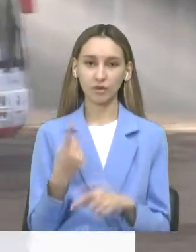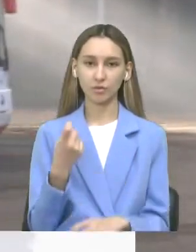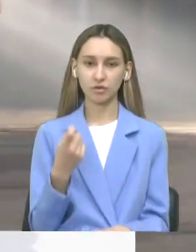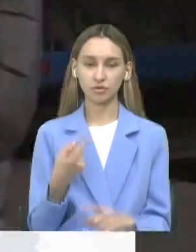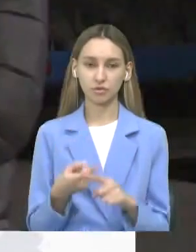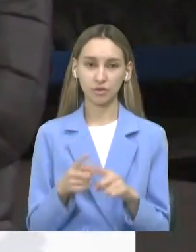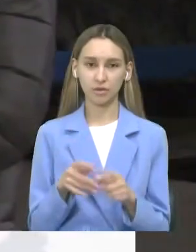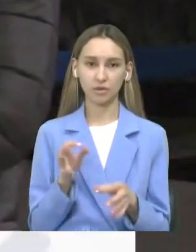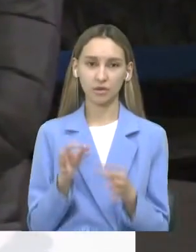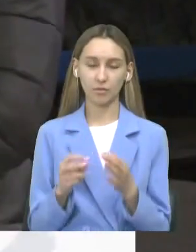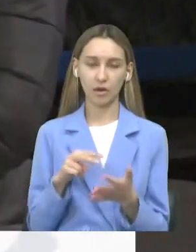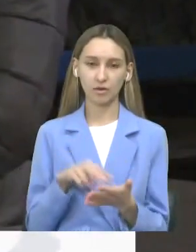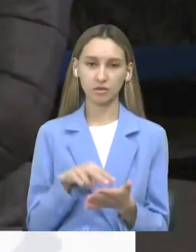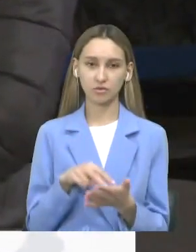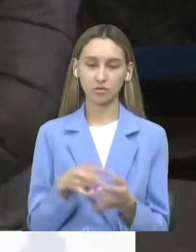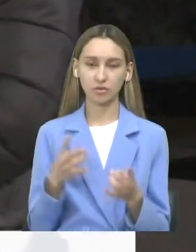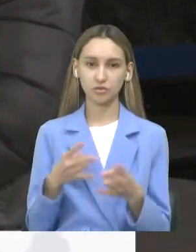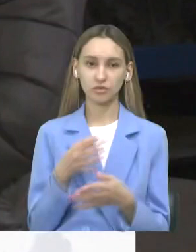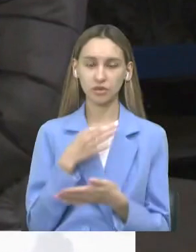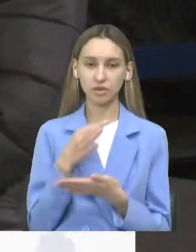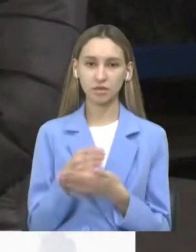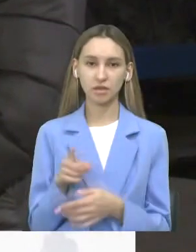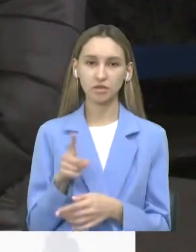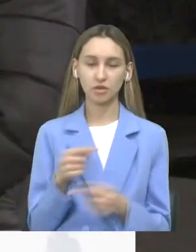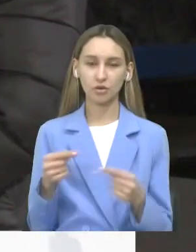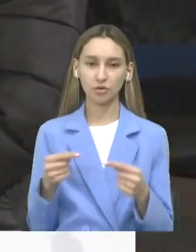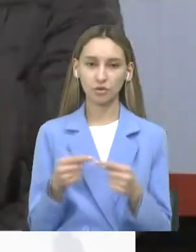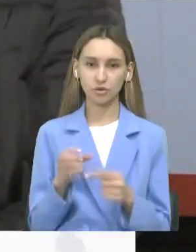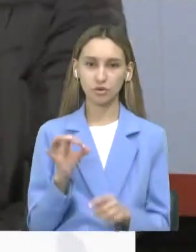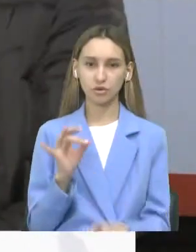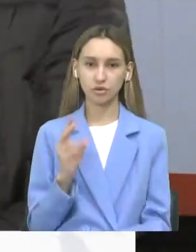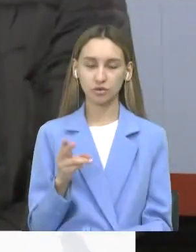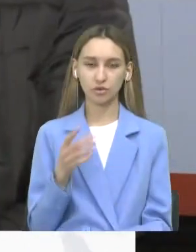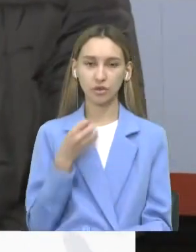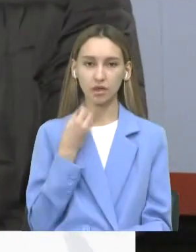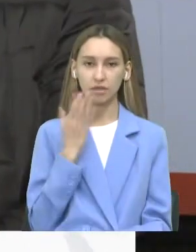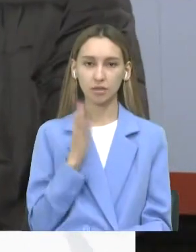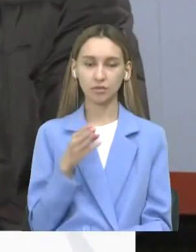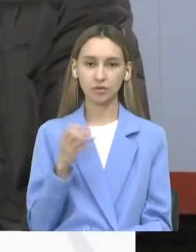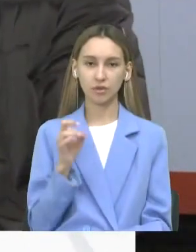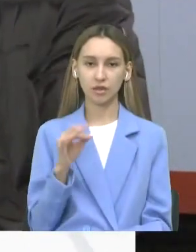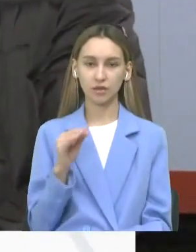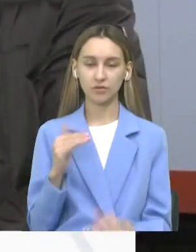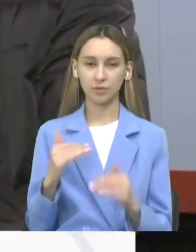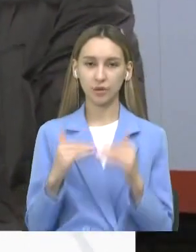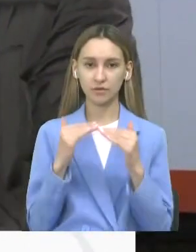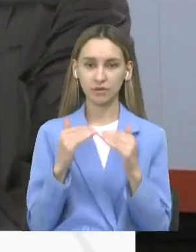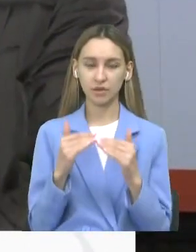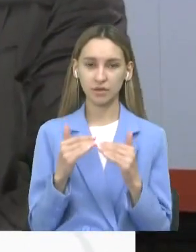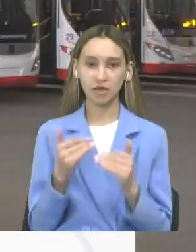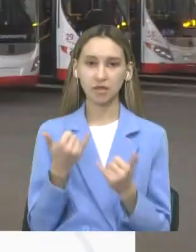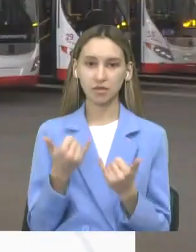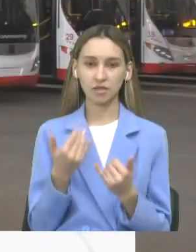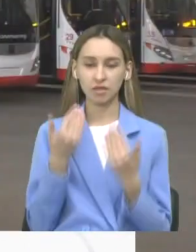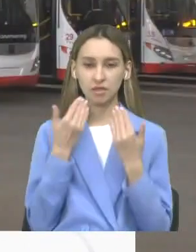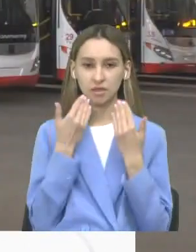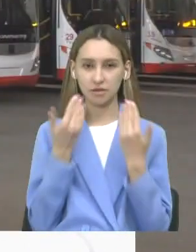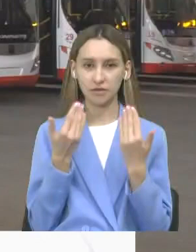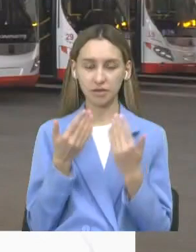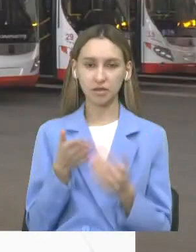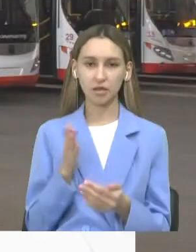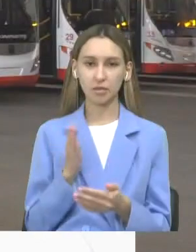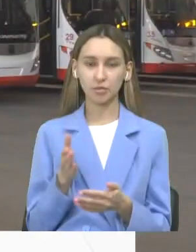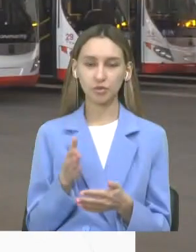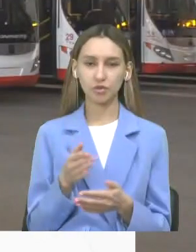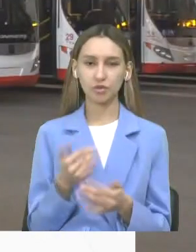оның 9 мыңы жекеменшік қолына өткен. Автобустардың 40%-нен астамы 7 жылдан бері пайдаланып келеді. Мемлекет тарапынан ашылған автобус